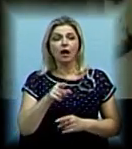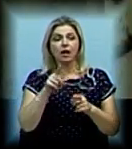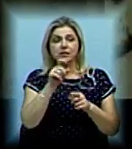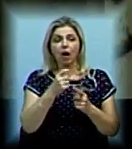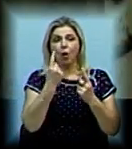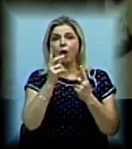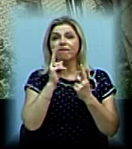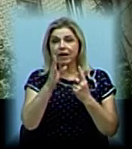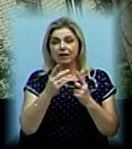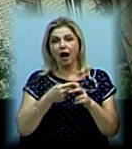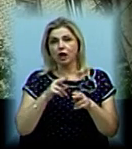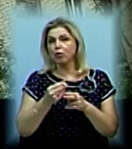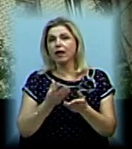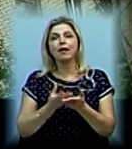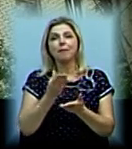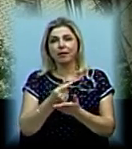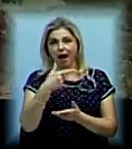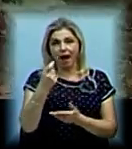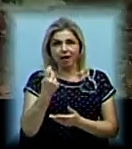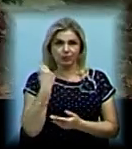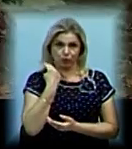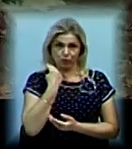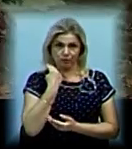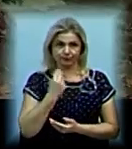квартир, який не сплачує за послугу і має борг.